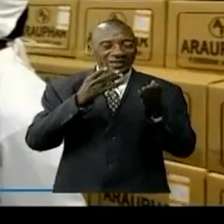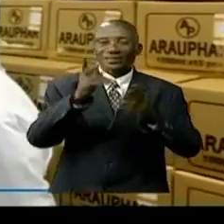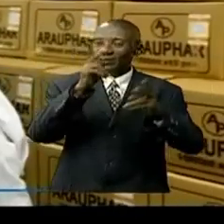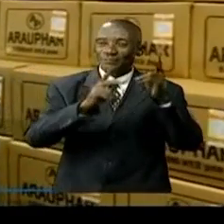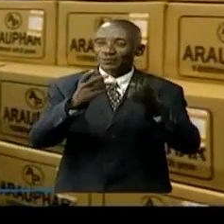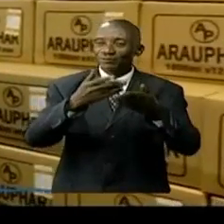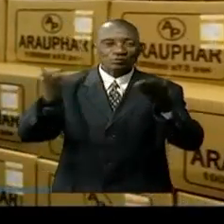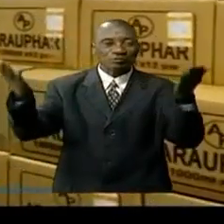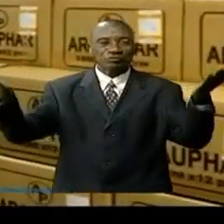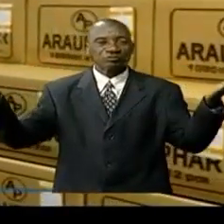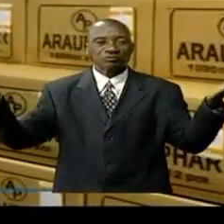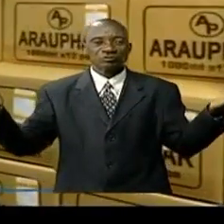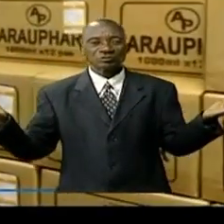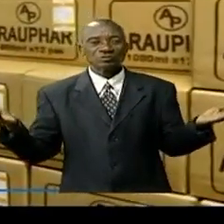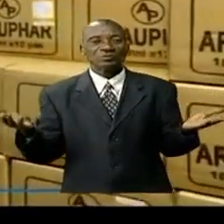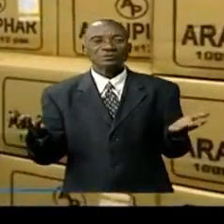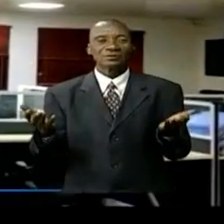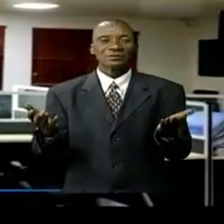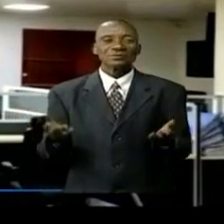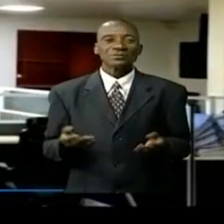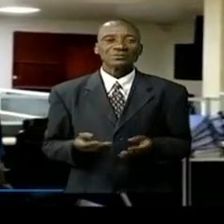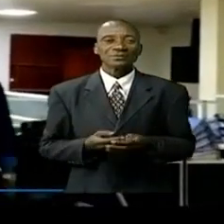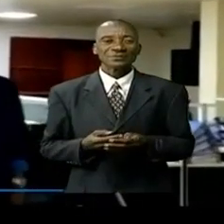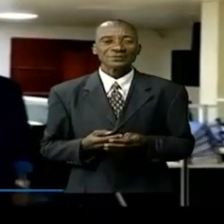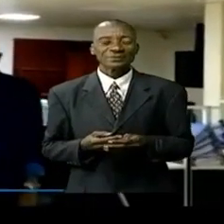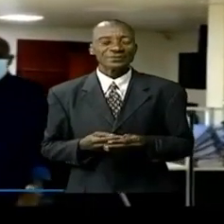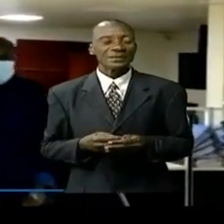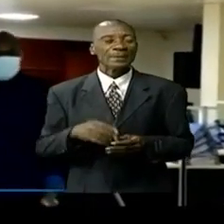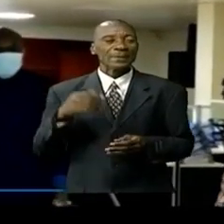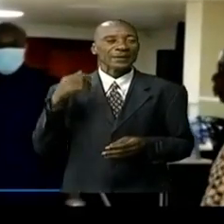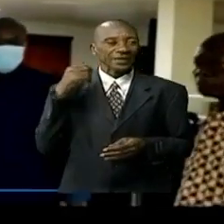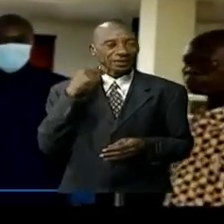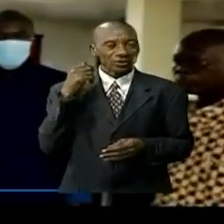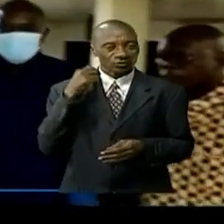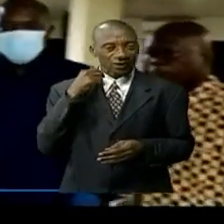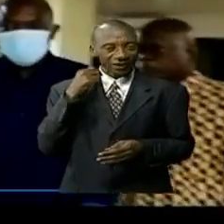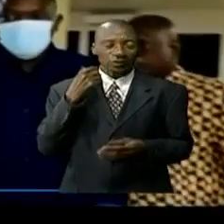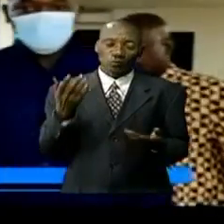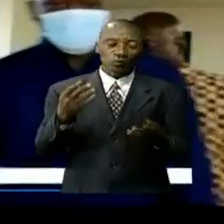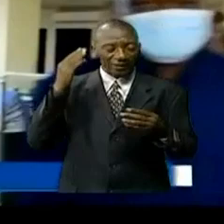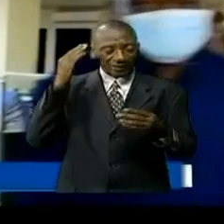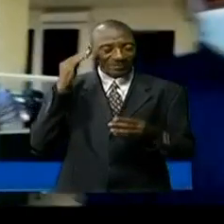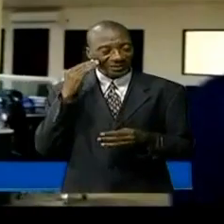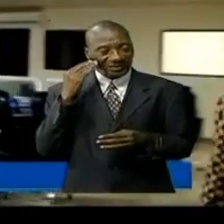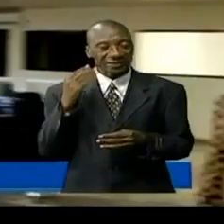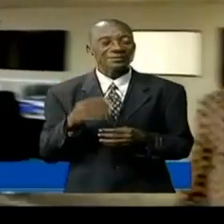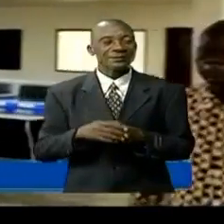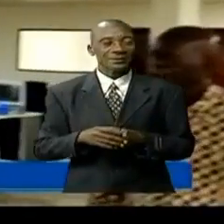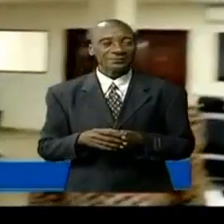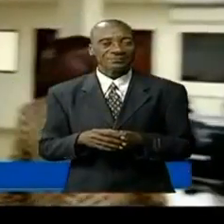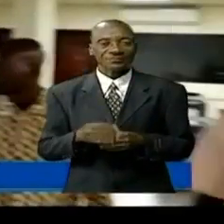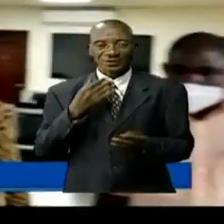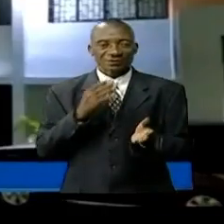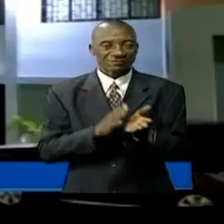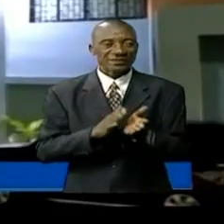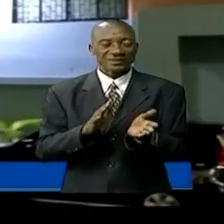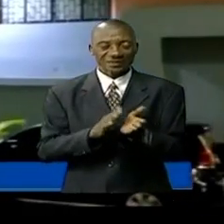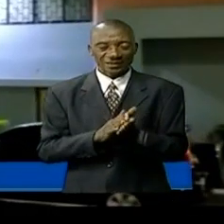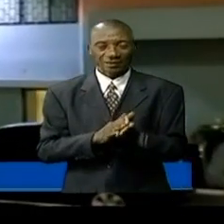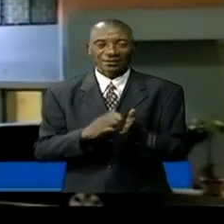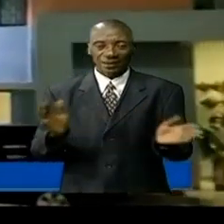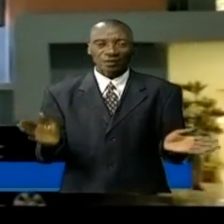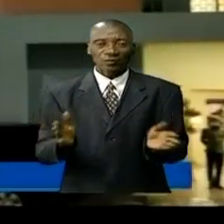démocratique du Congo. Le docteur Jean-Jacques Mbungani a par la même occasion félicité et